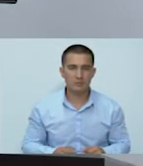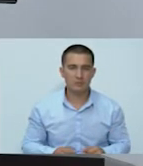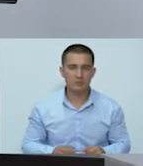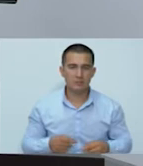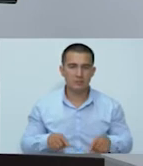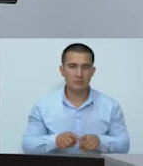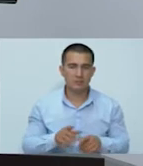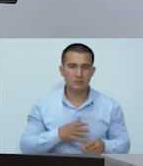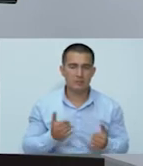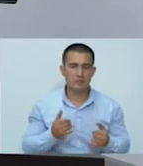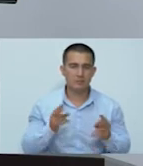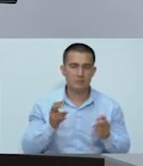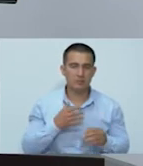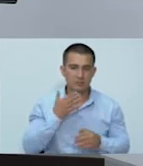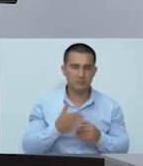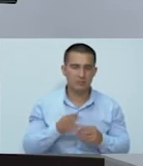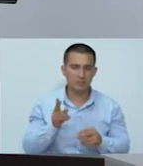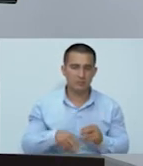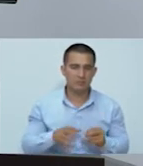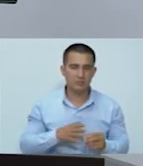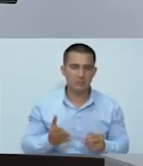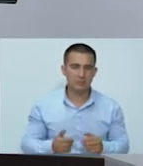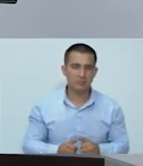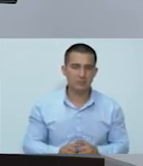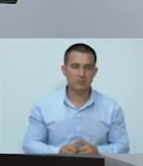Shuning bilan bugungi mavzuyimiz o'z nihoyasiga yetdi.